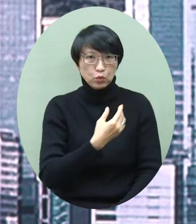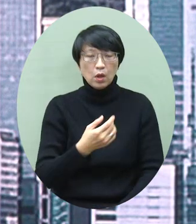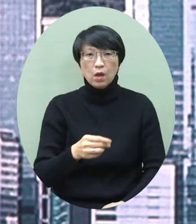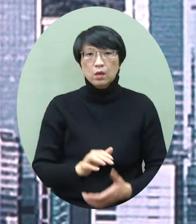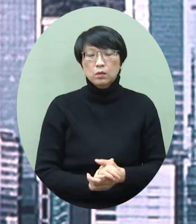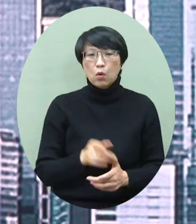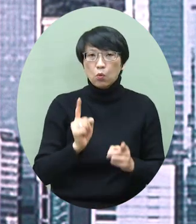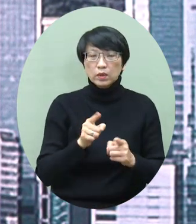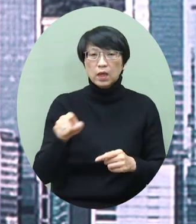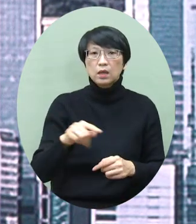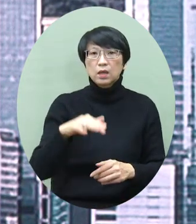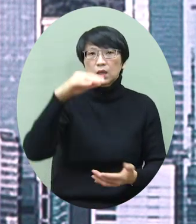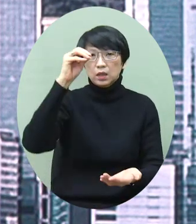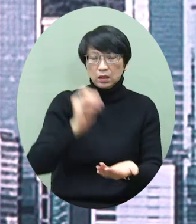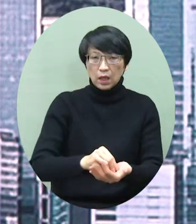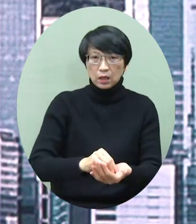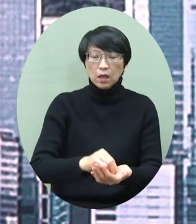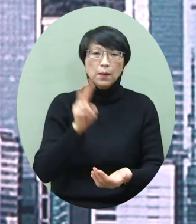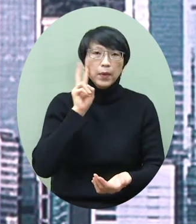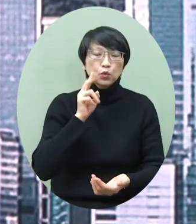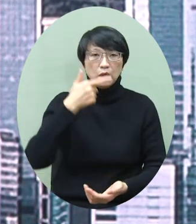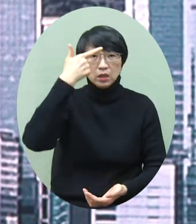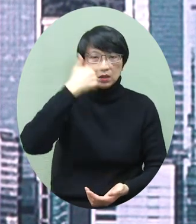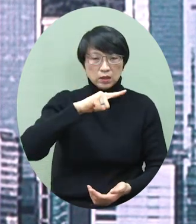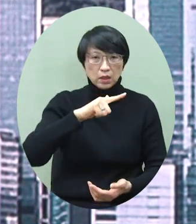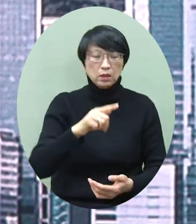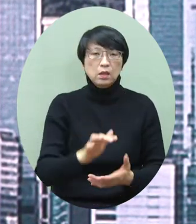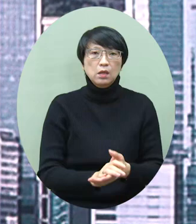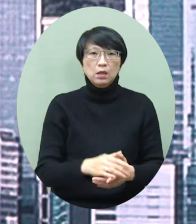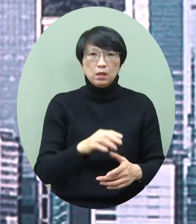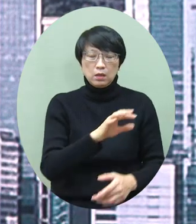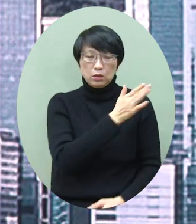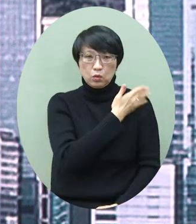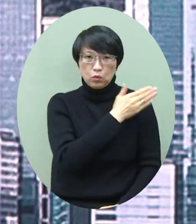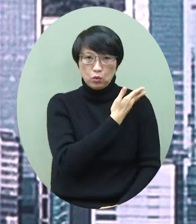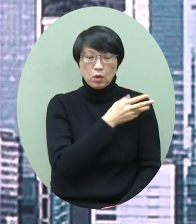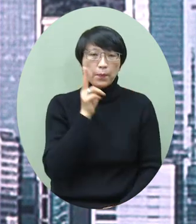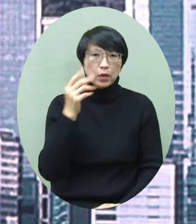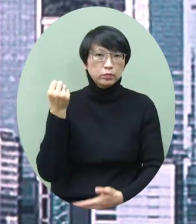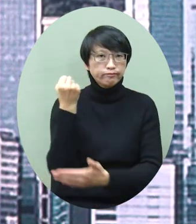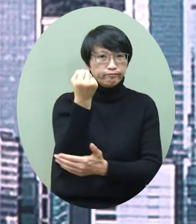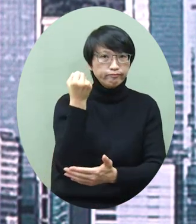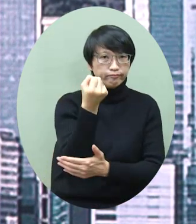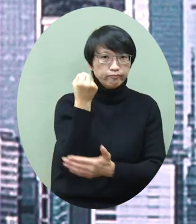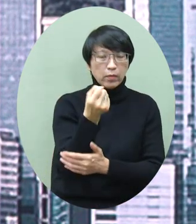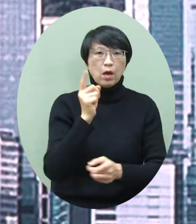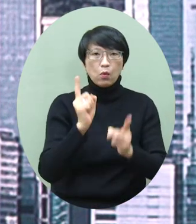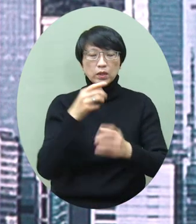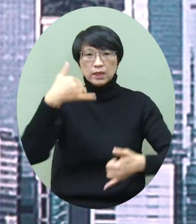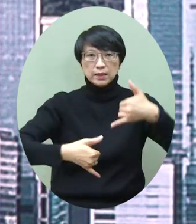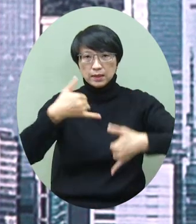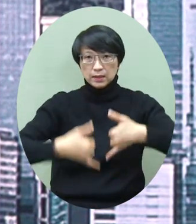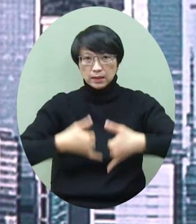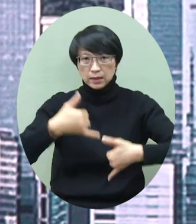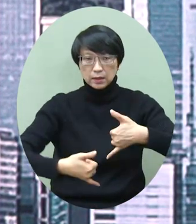會有一個劃線，就係咁公務，譬如新公務員工會咁樣，佢過往可能有啲譬如示威啊咁樣，或者集會啊咁樣嘅，